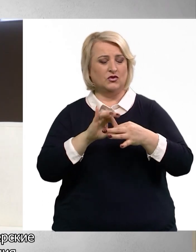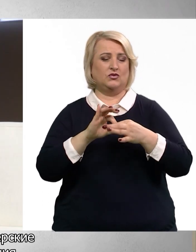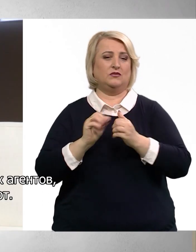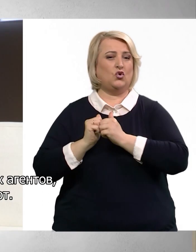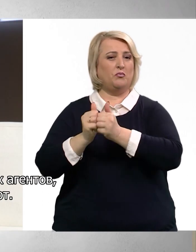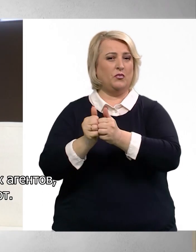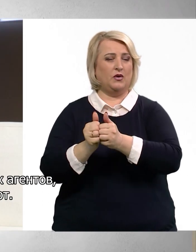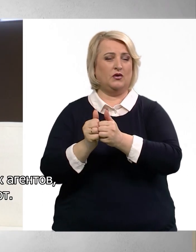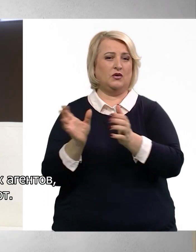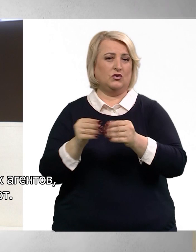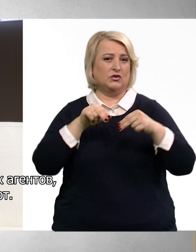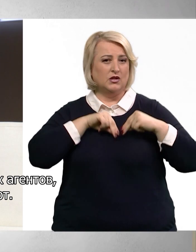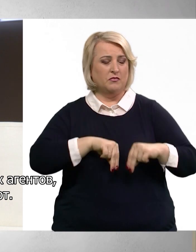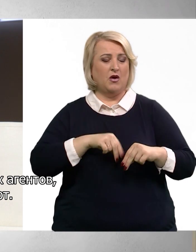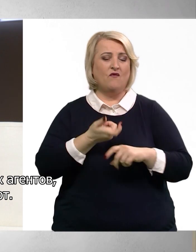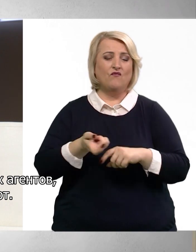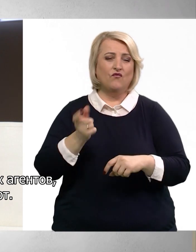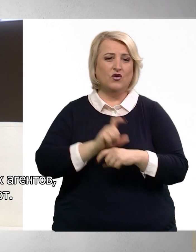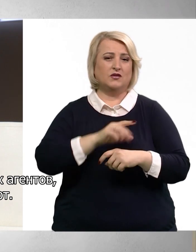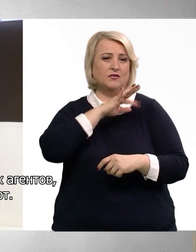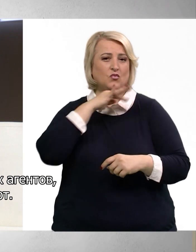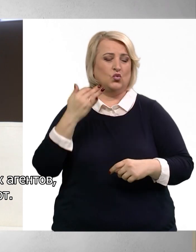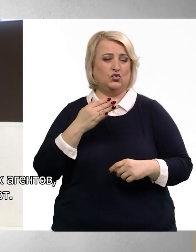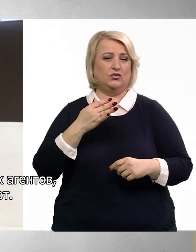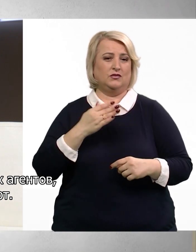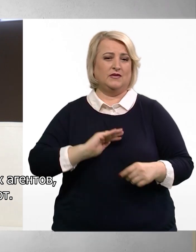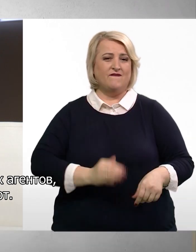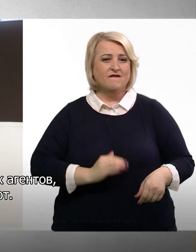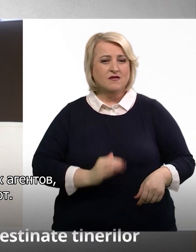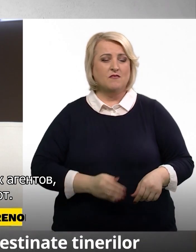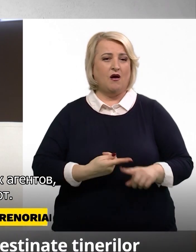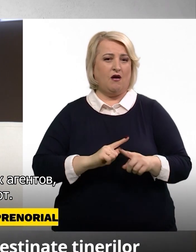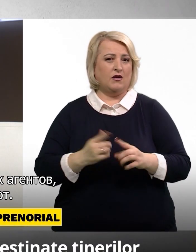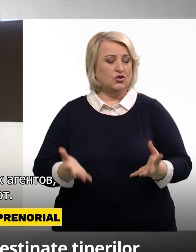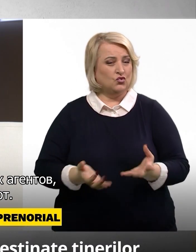cu foarte mulți agenți economici care susțin